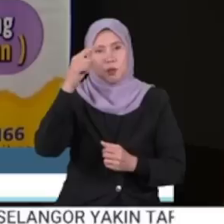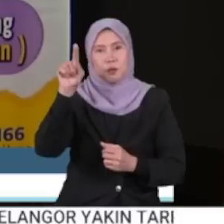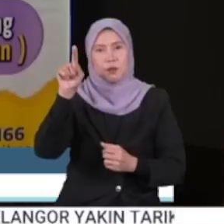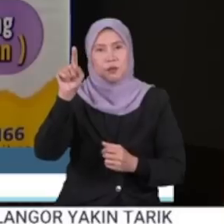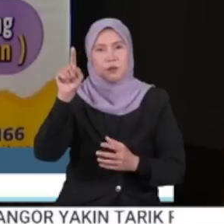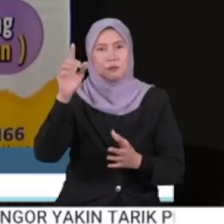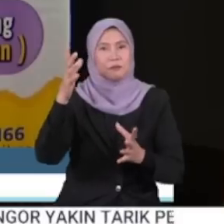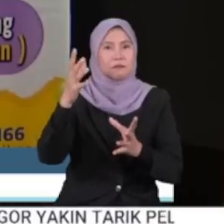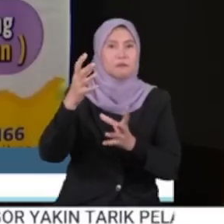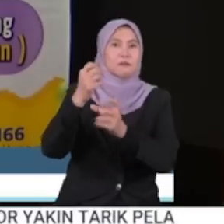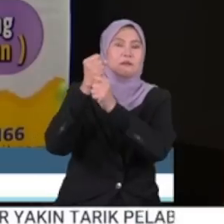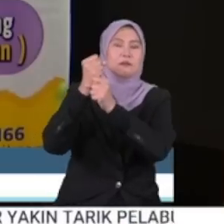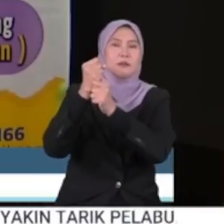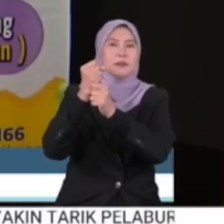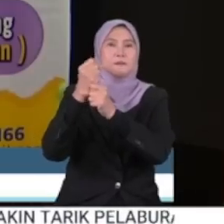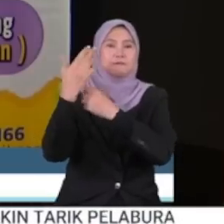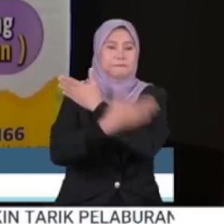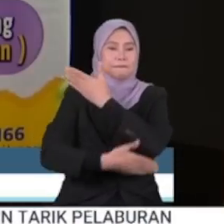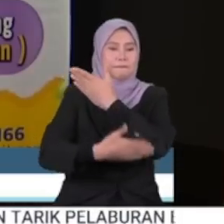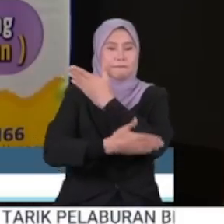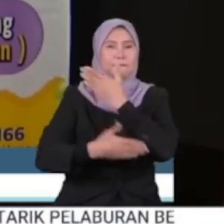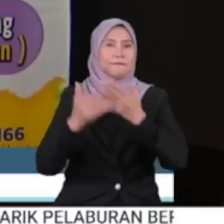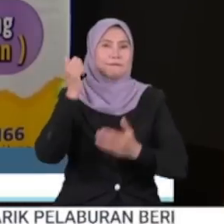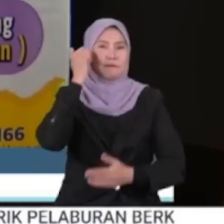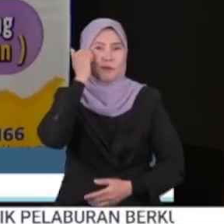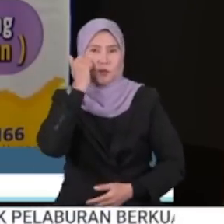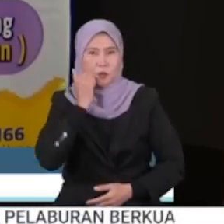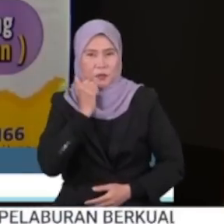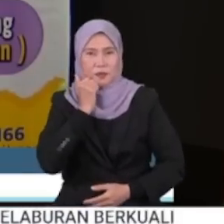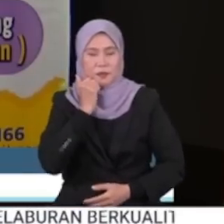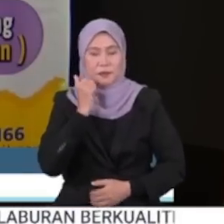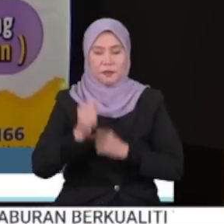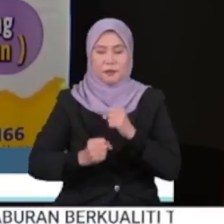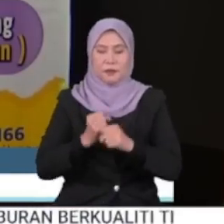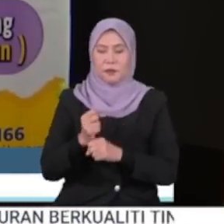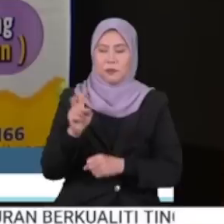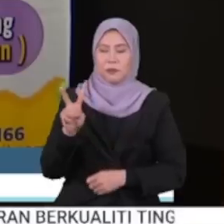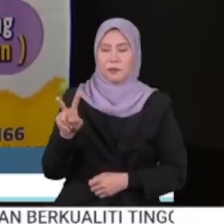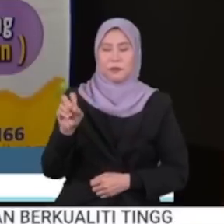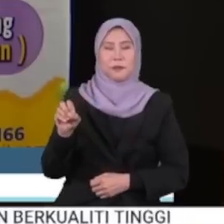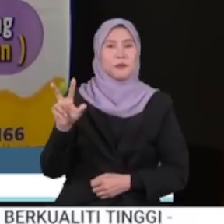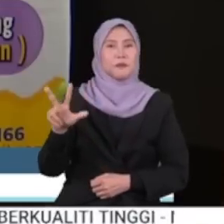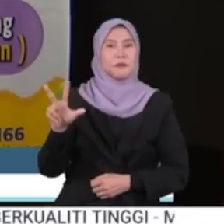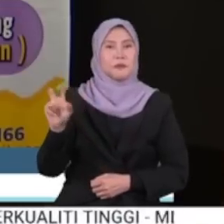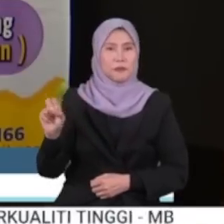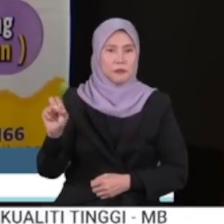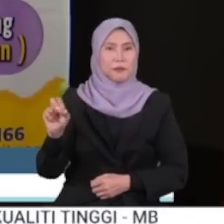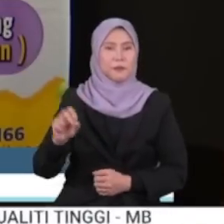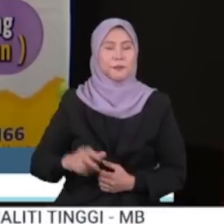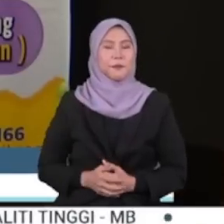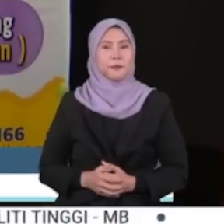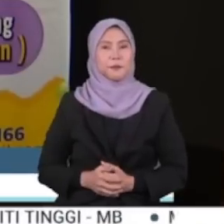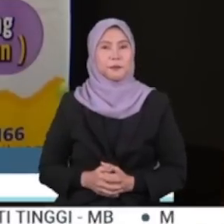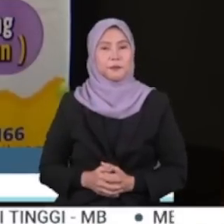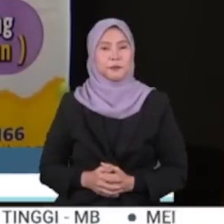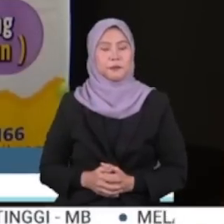mencapai sebagai negara tua pada tahun 2030. Jadi